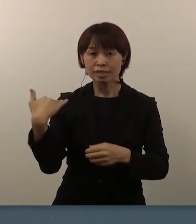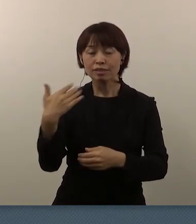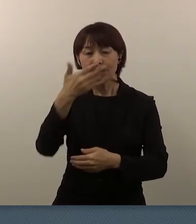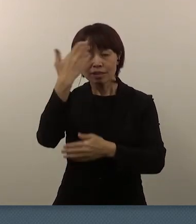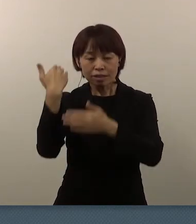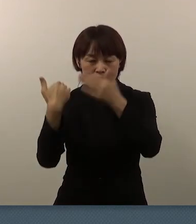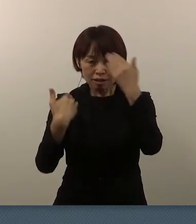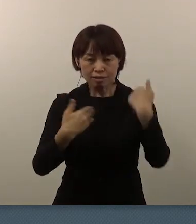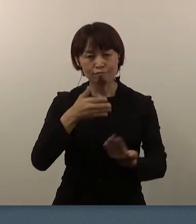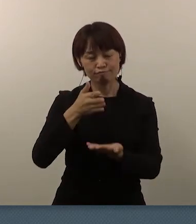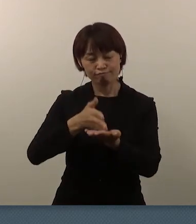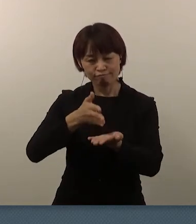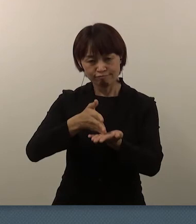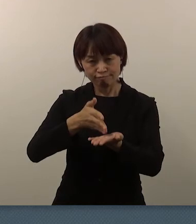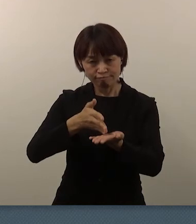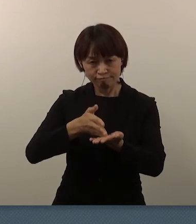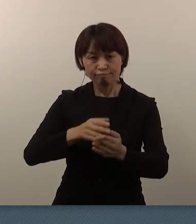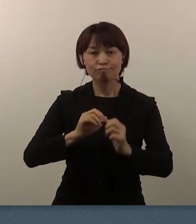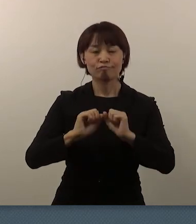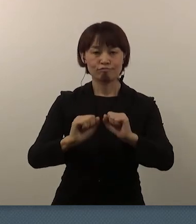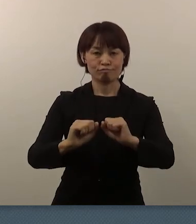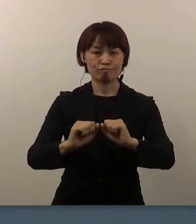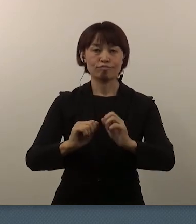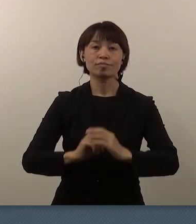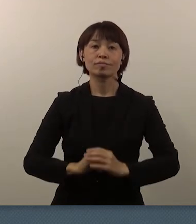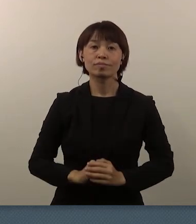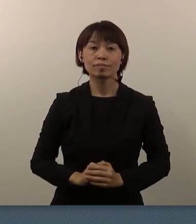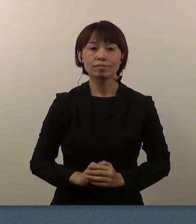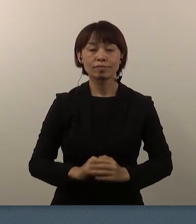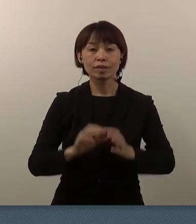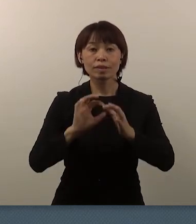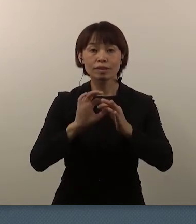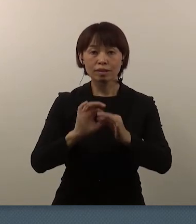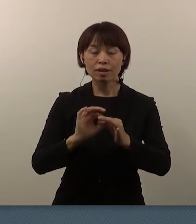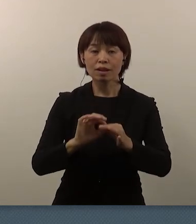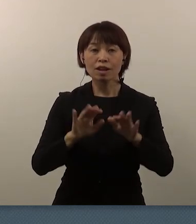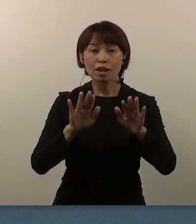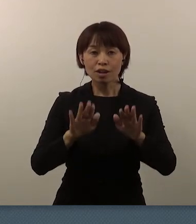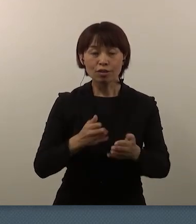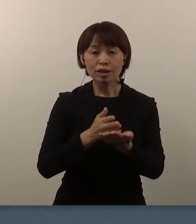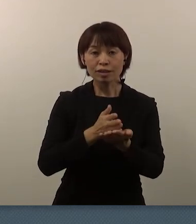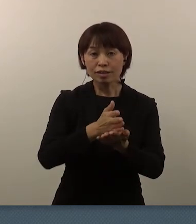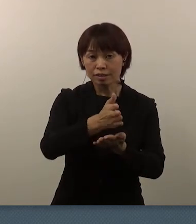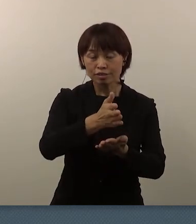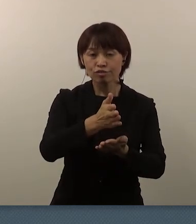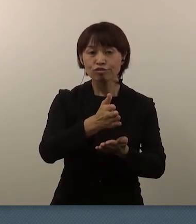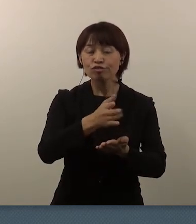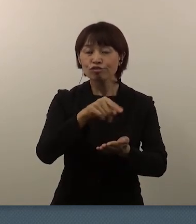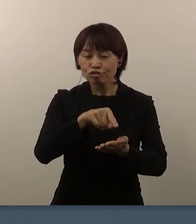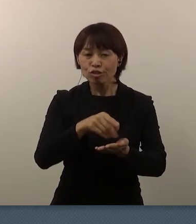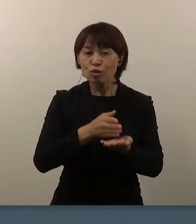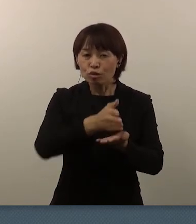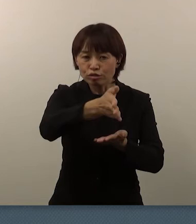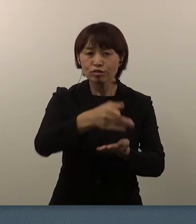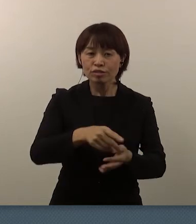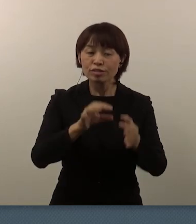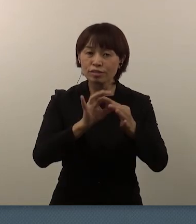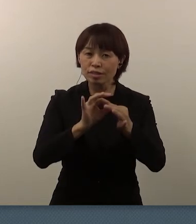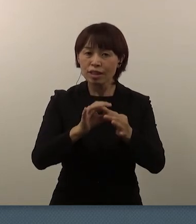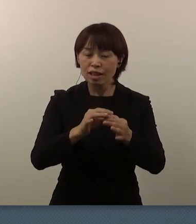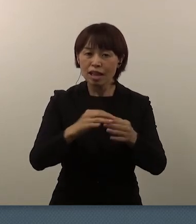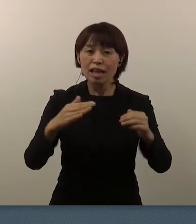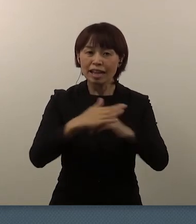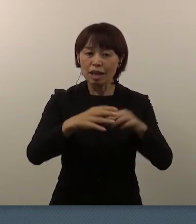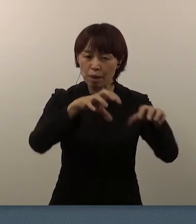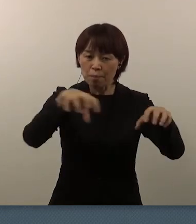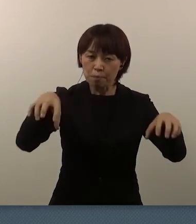説明をしていますから、だから、まあ、今回のレース解明のことについてもですね、まあ、時間がかかってるなと思われた方もいらっしゃる